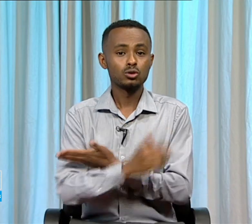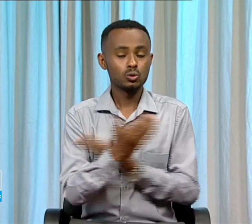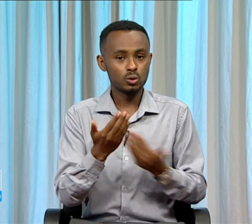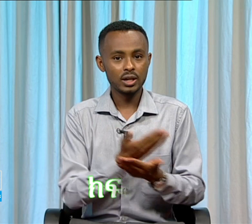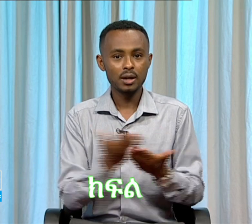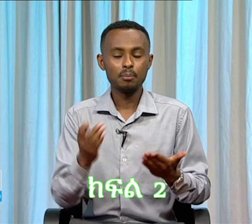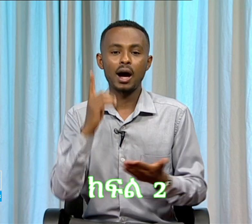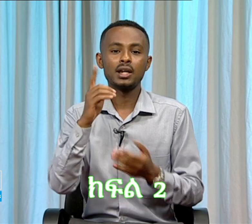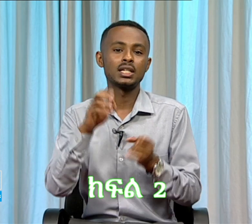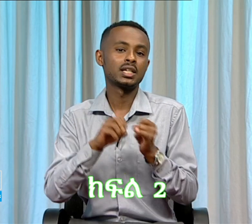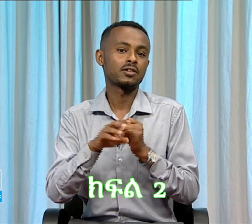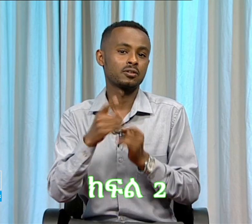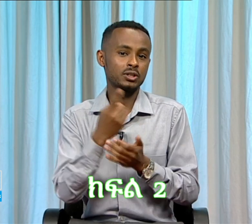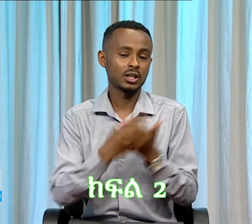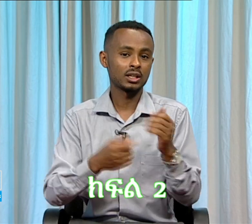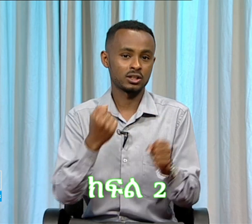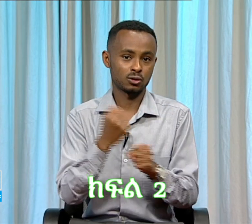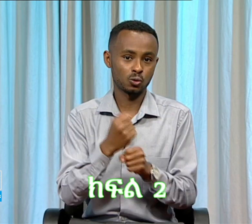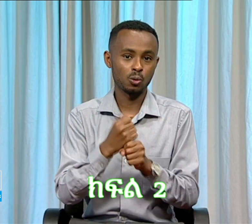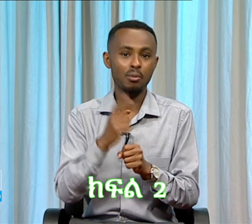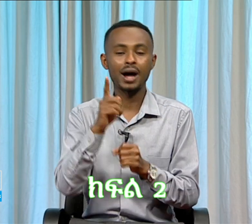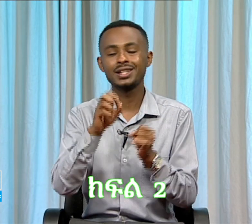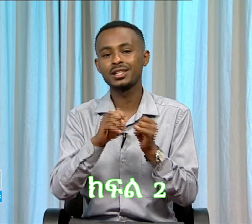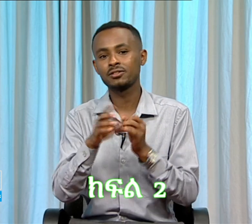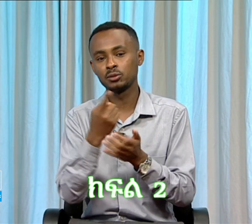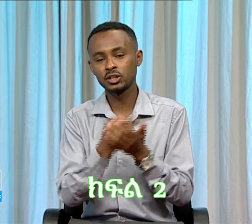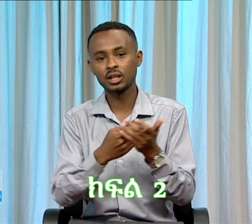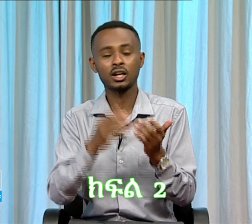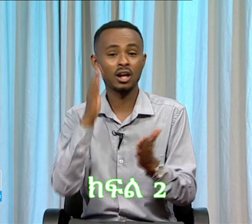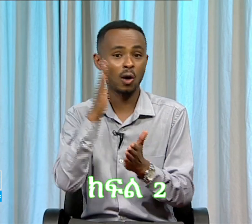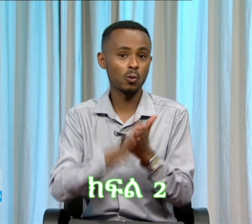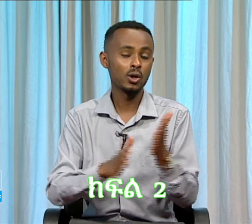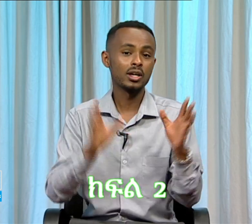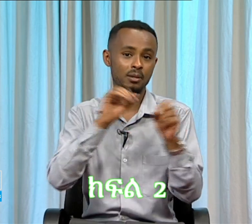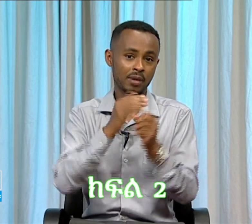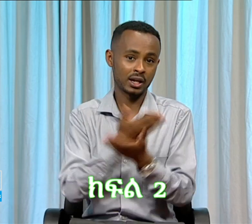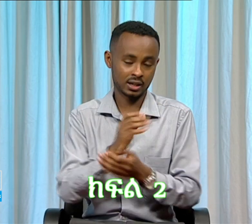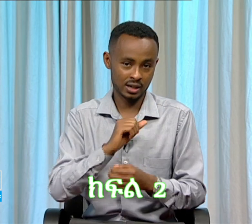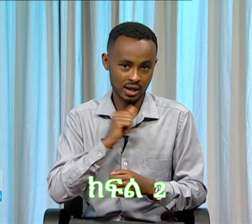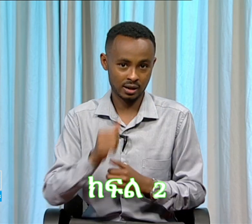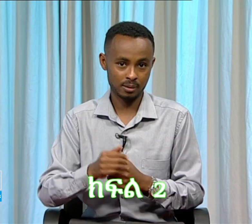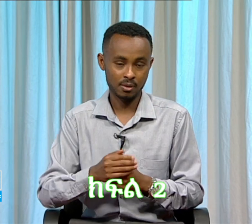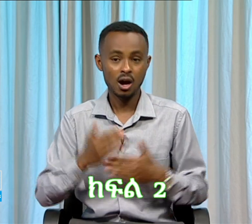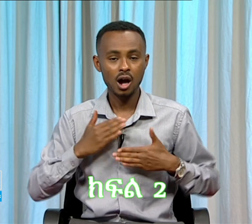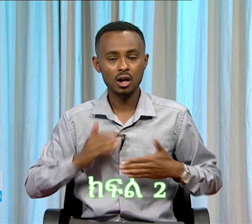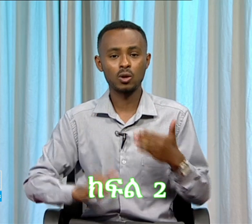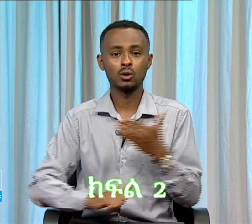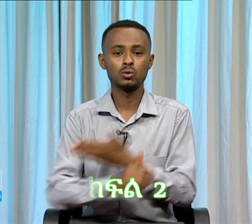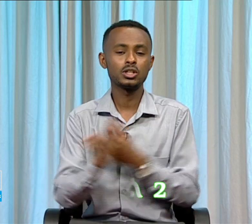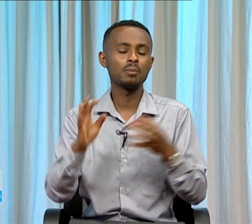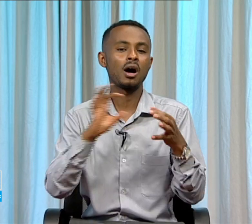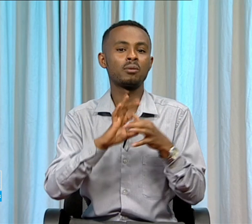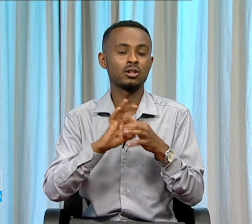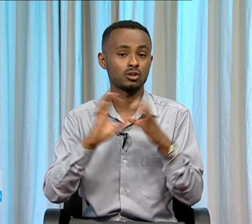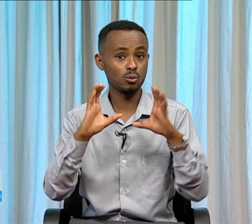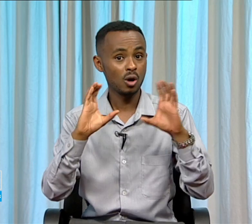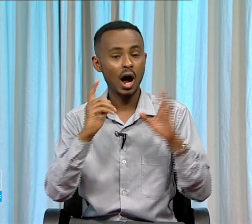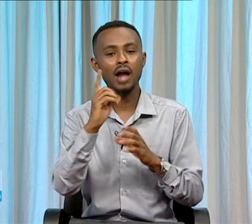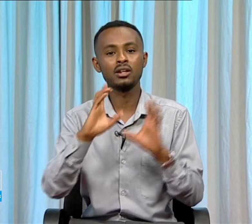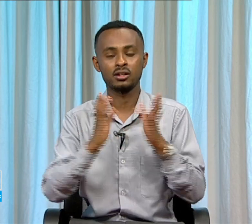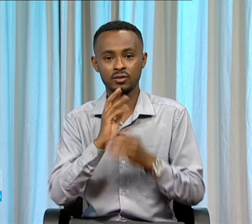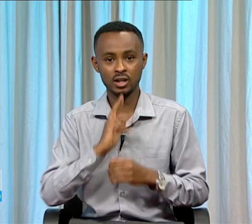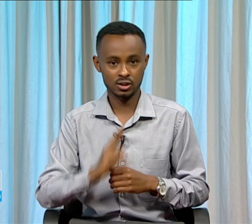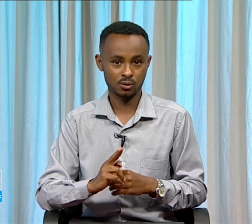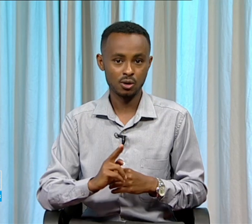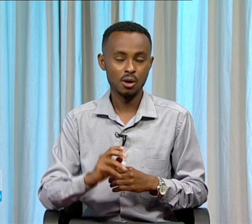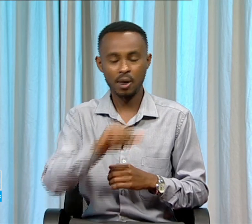የአካል ጉዳተኞች ጉዳይ በአንድ ዘርፍ ብቻ ተሰርቶ በአንድ ዘርፍ ብቻ ተከናውኖ የሚያልቅ ነገር አይደለም። አካል ጉዳተኞች የማህበረሰቡ